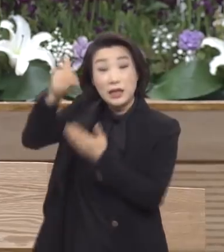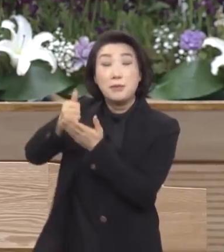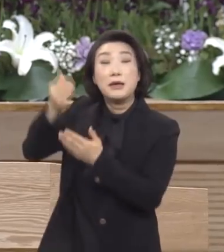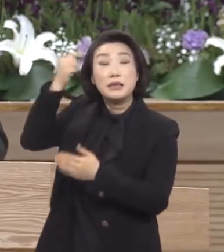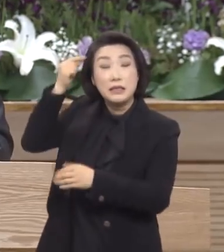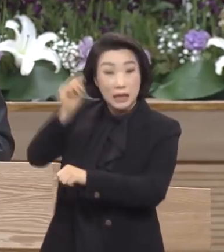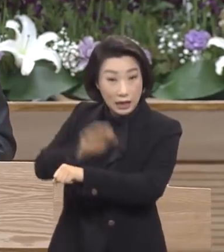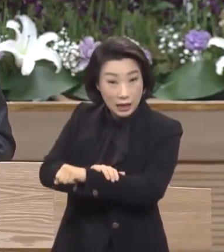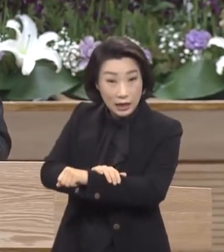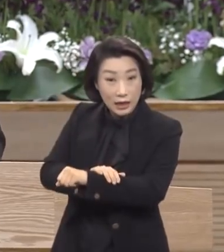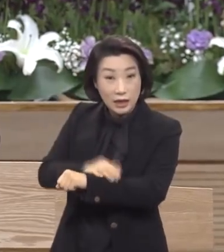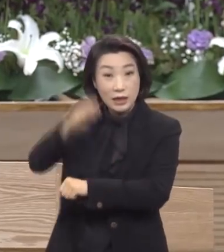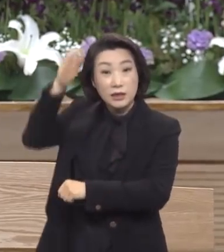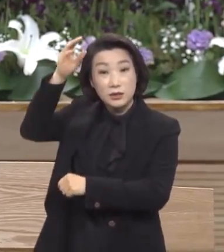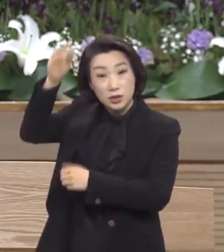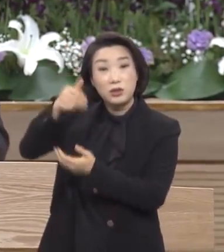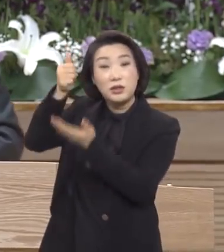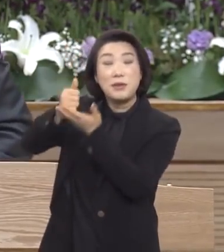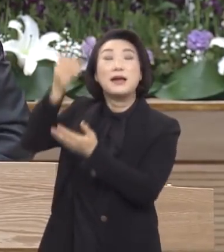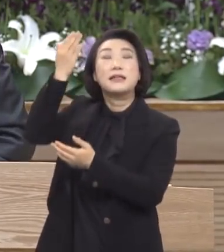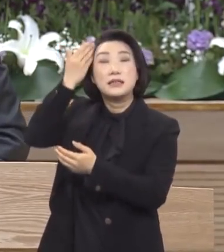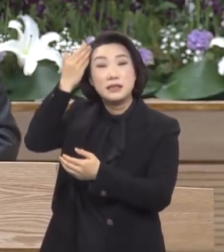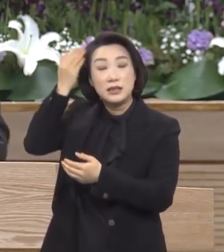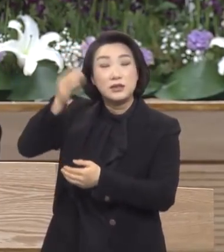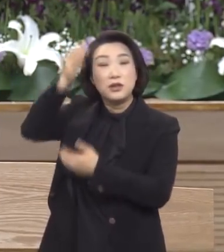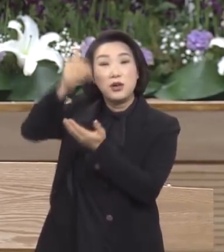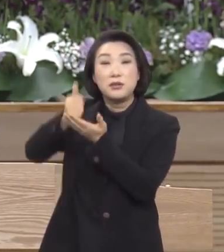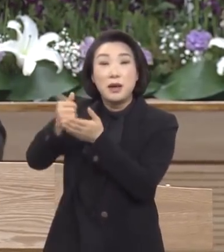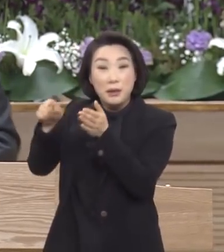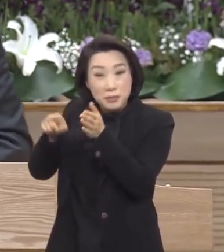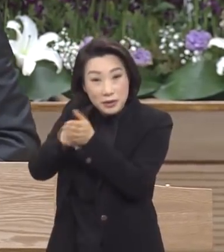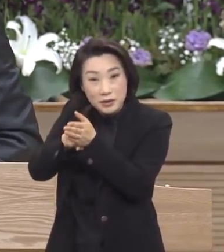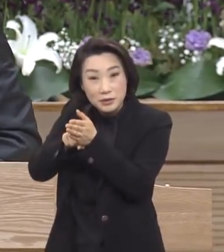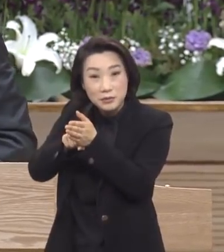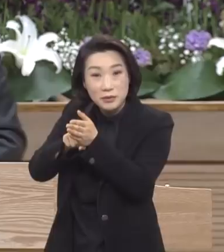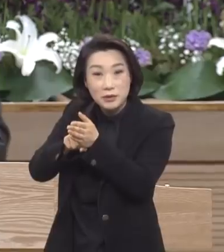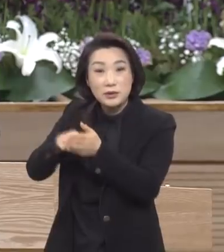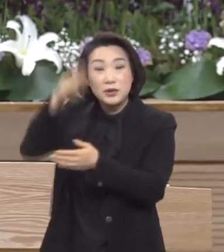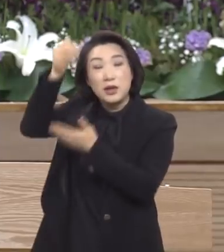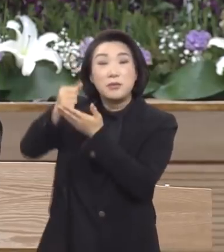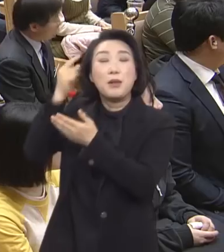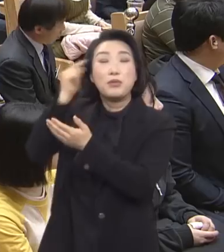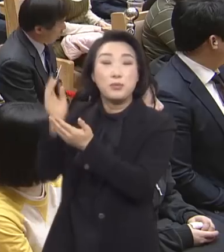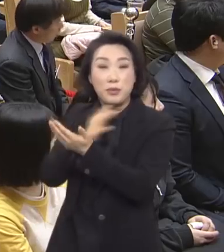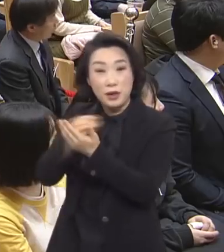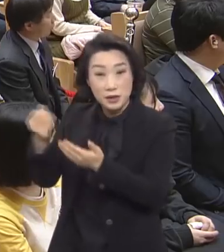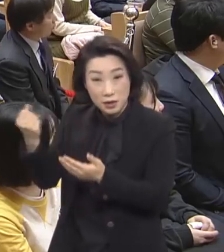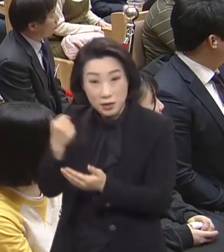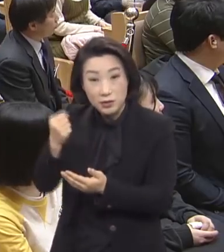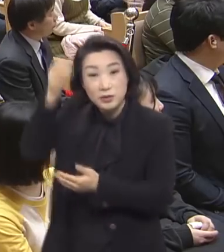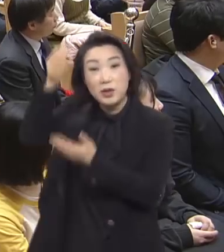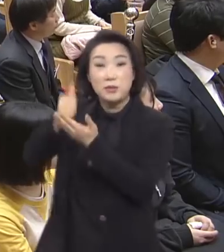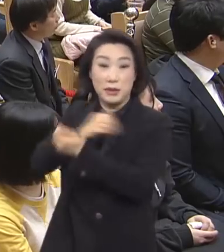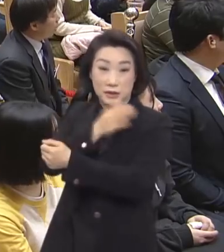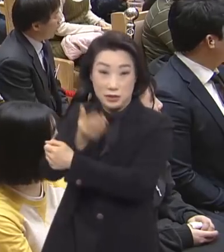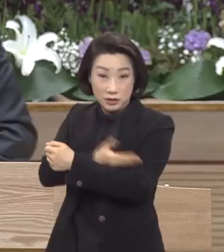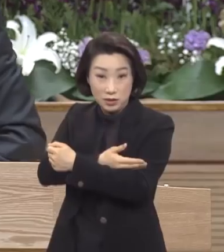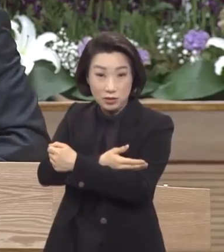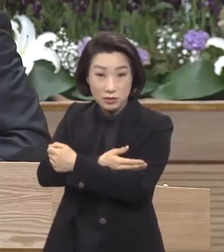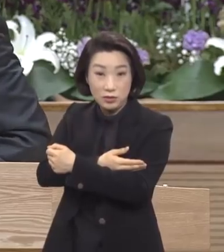지혜와 그의 지식과 그의 믿음과 그의 분별력과 그의